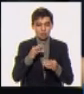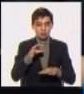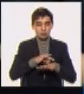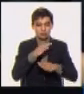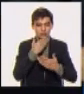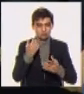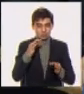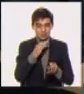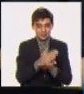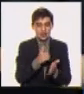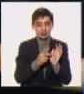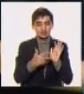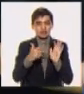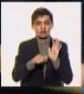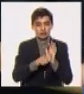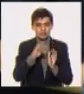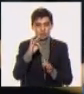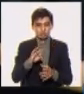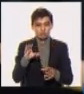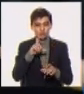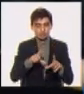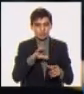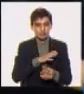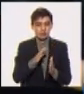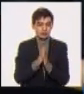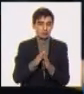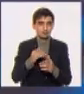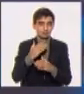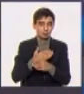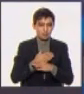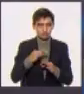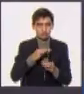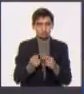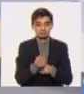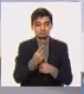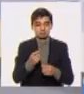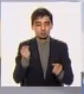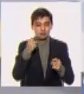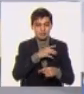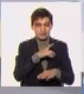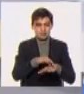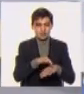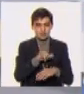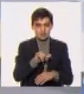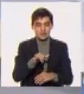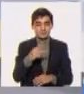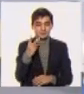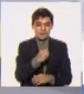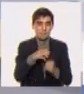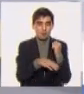пациентов вирус определили после обращения за медицинской помощью следует отметить что за последние две недели